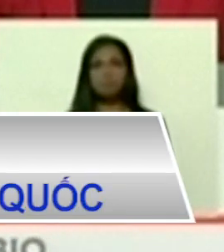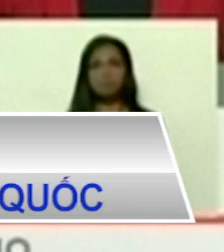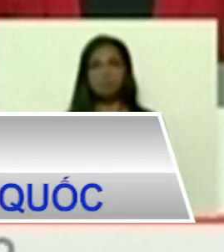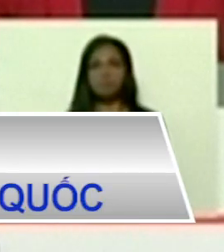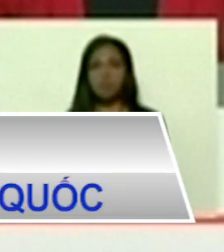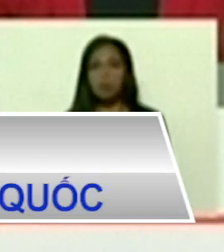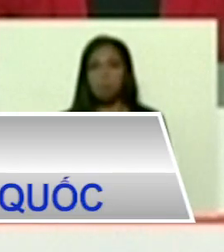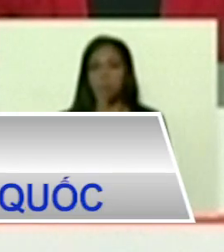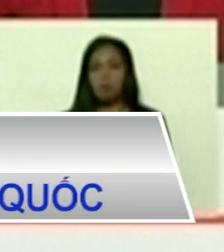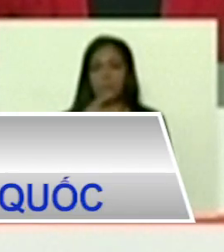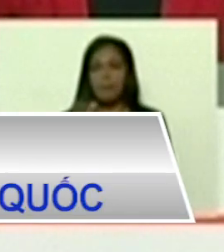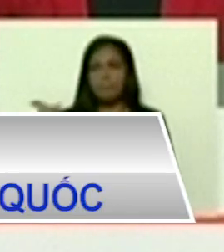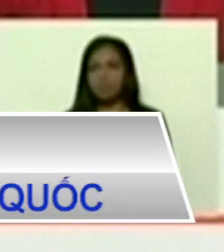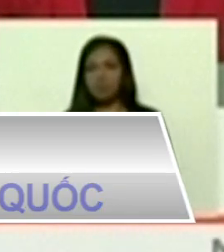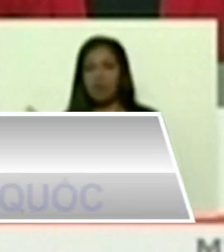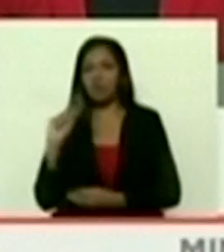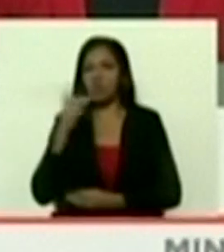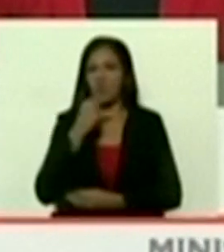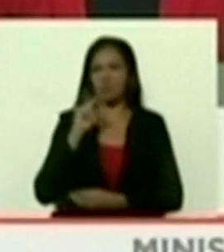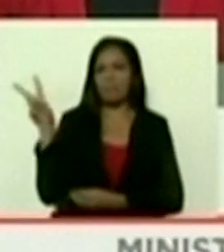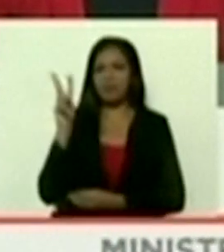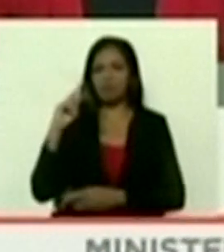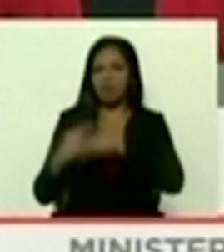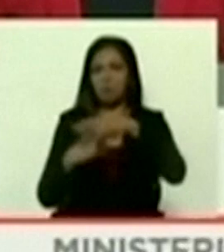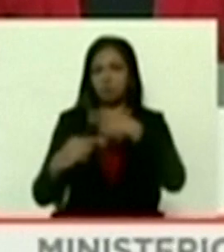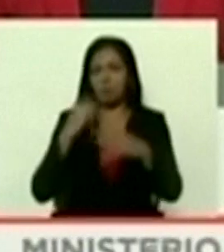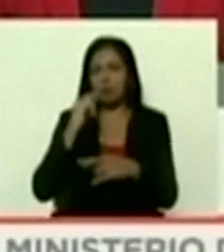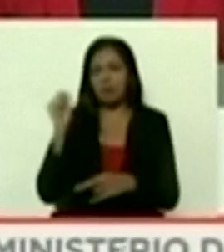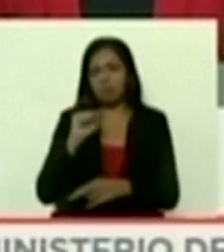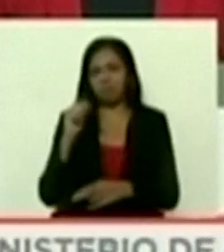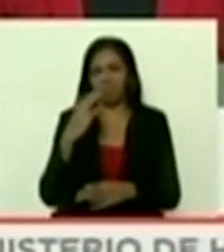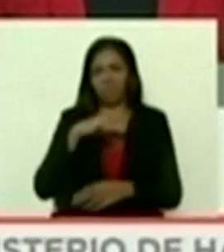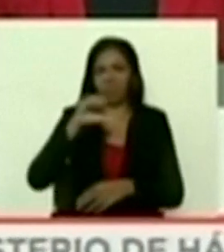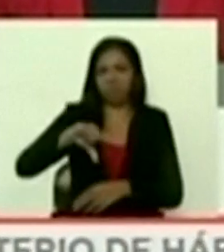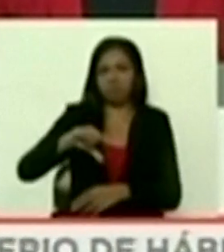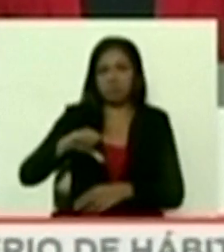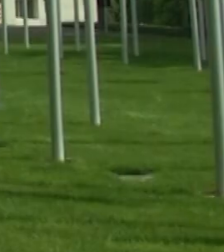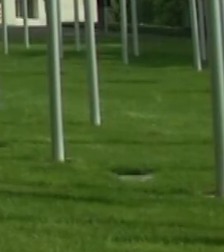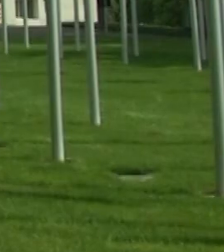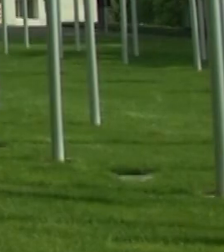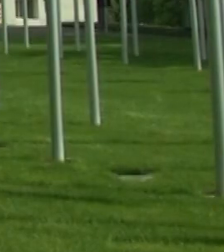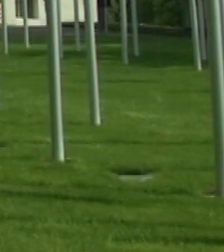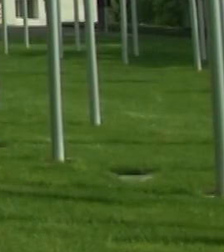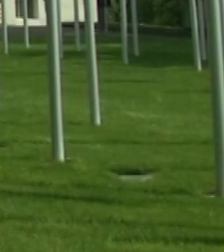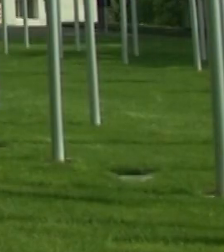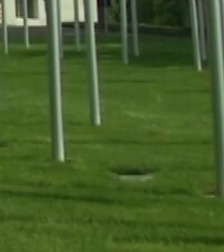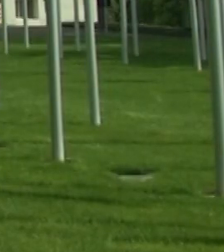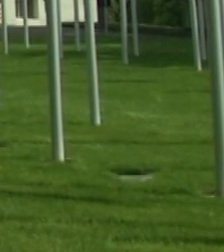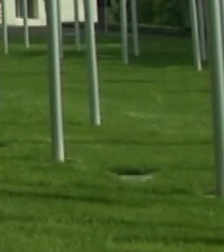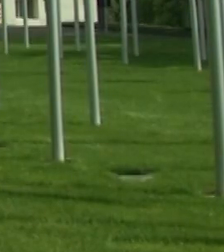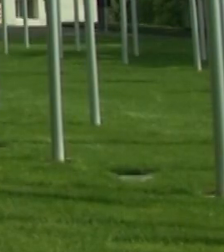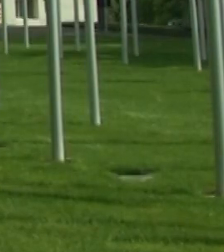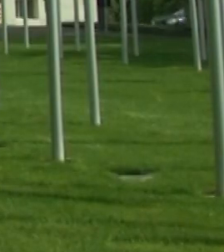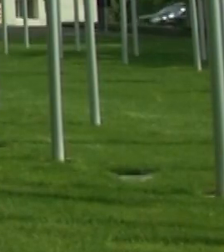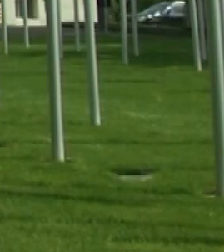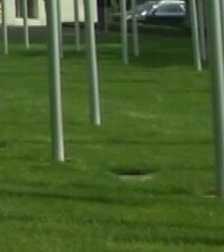Tổng thống Venezuela Nicolas Maduro chỉ trích một phúc trình ngày 8 tháng 7 của Cơ quan Nhân quyền Liên Hợp Quốc là đầy dối trá và do Bộ Ngoại